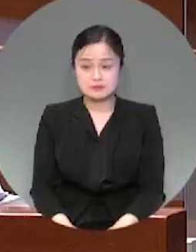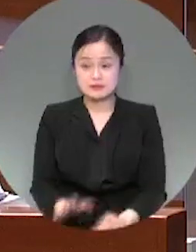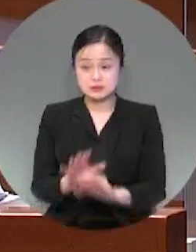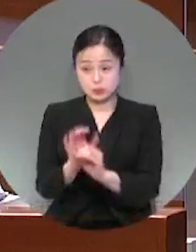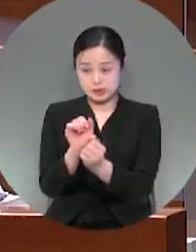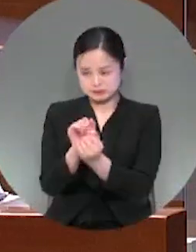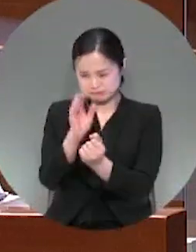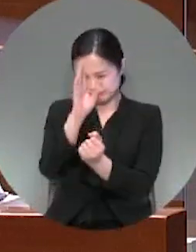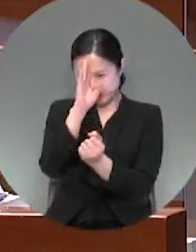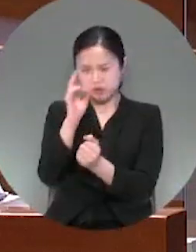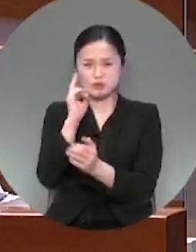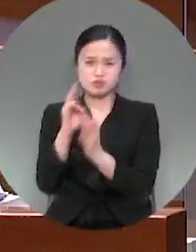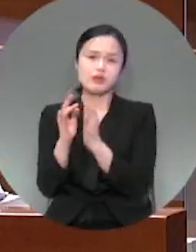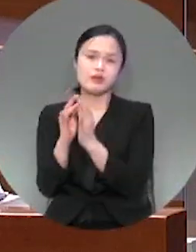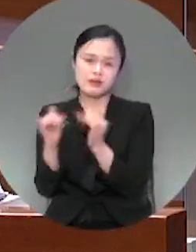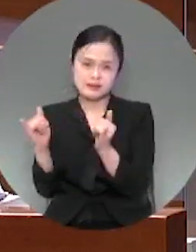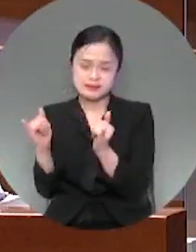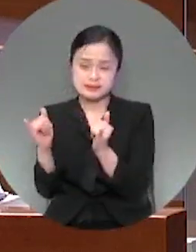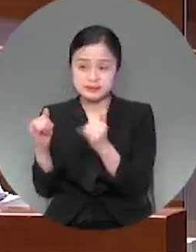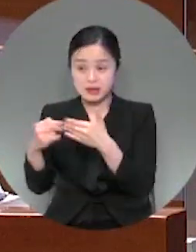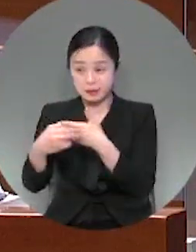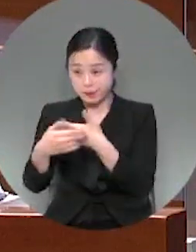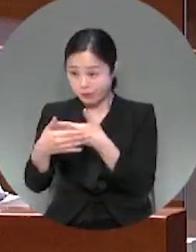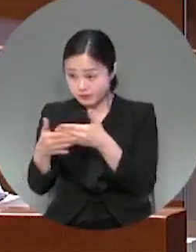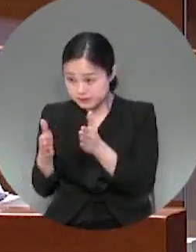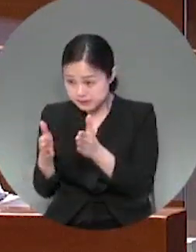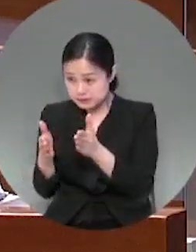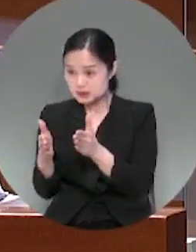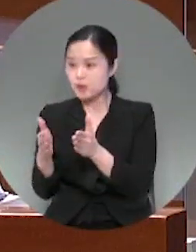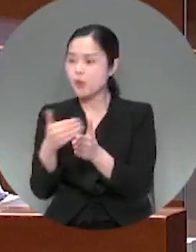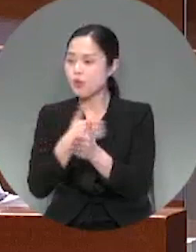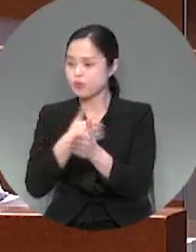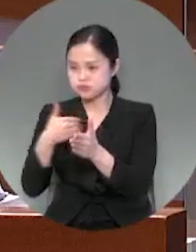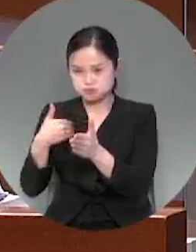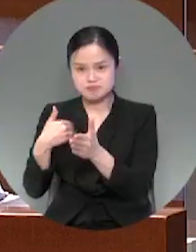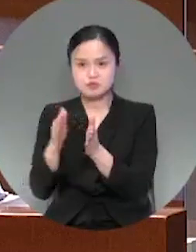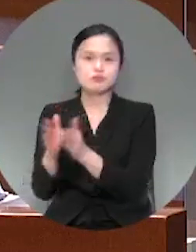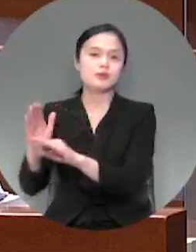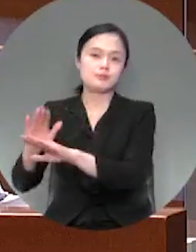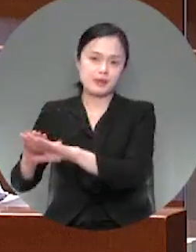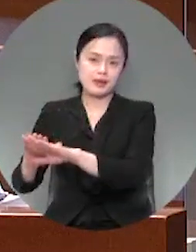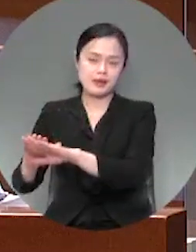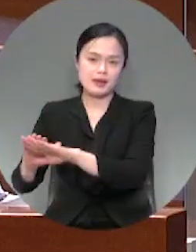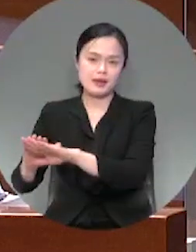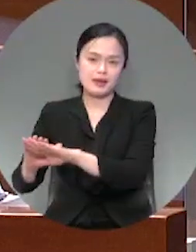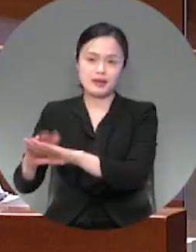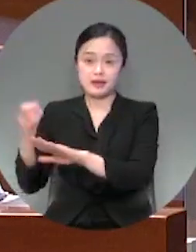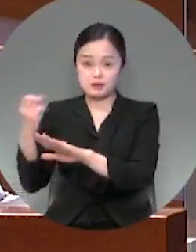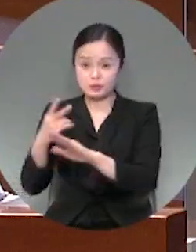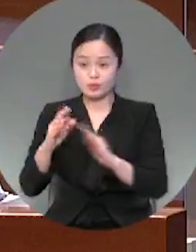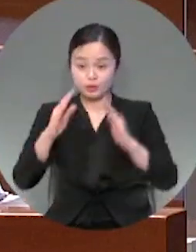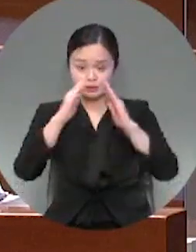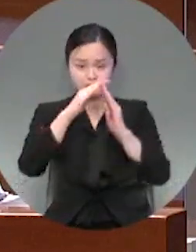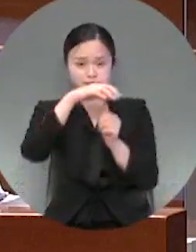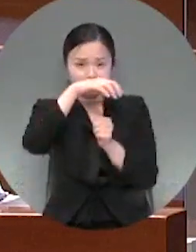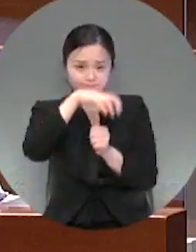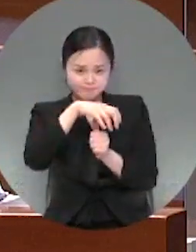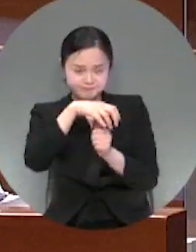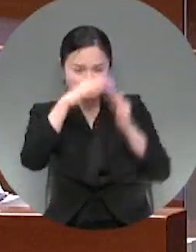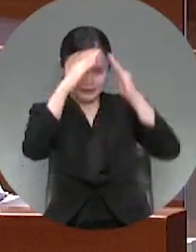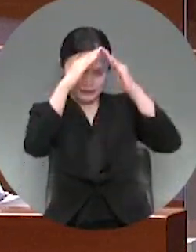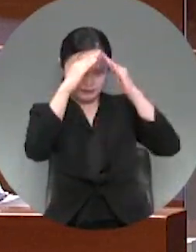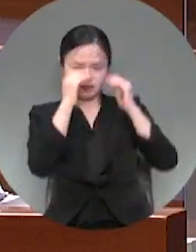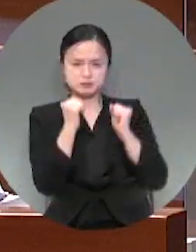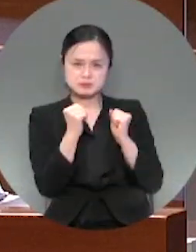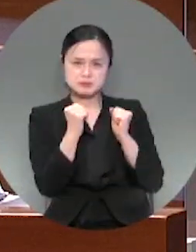더 버틸 수 있는 그 여지가 좀 생겼고요. 그다음에 나머지는 이제 격리가 너무 많아지면 일할 수 있는 그런 근로자들이 부족해지는 그